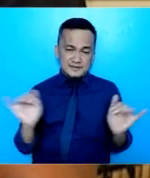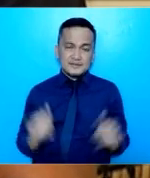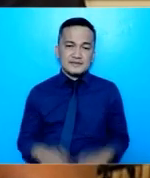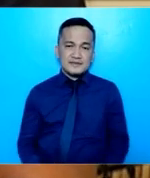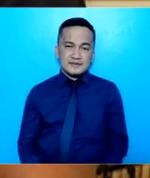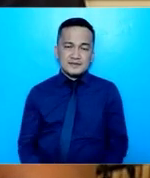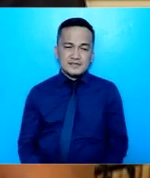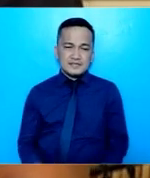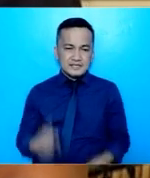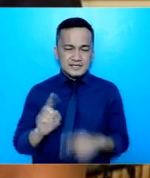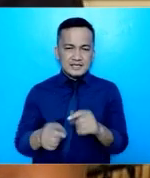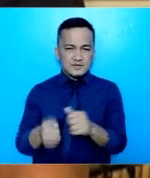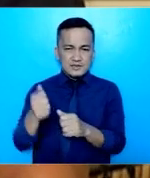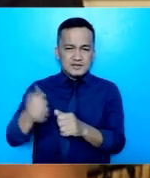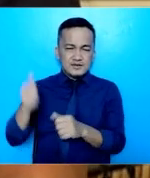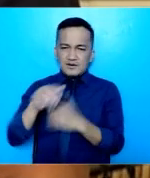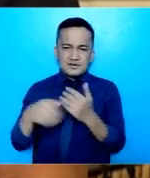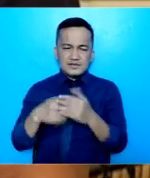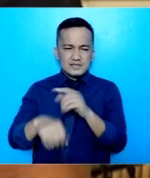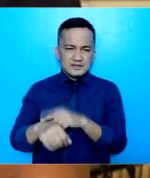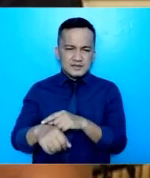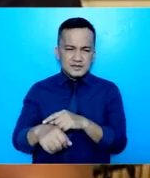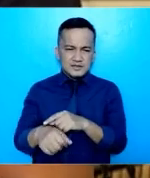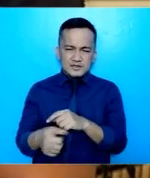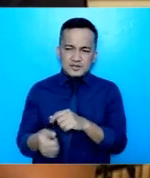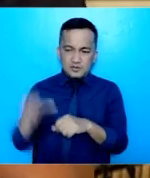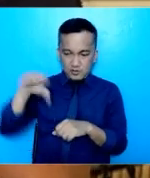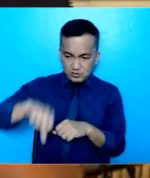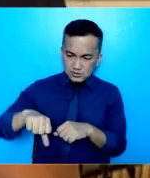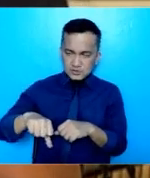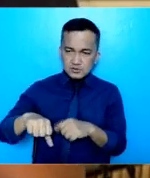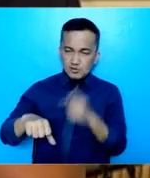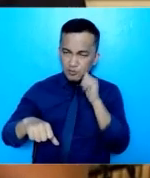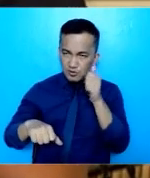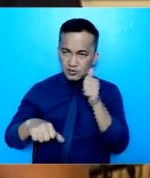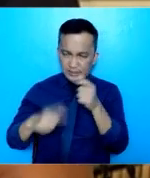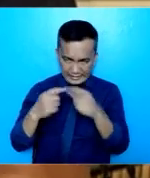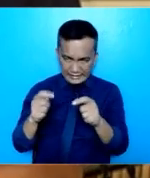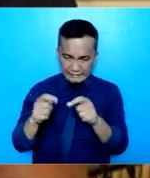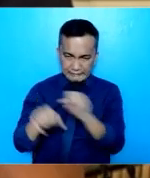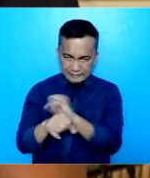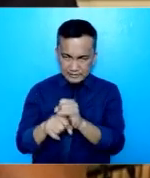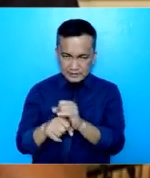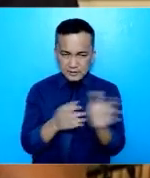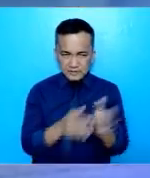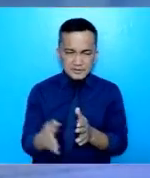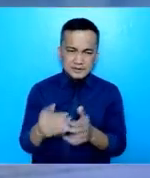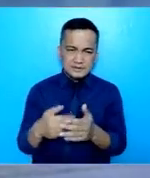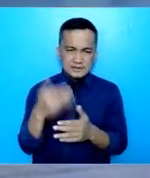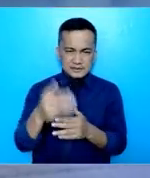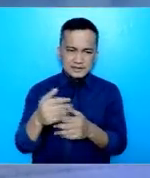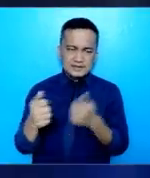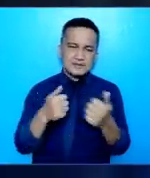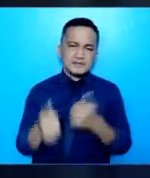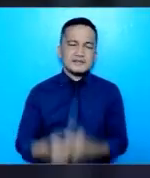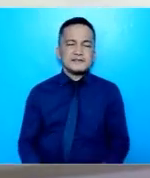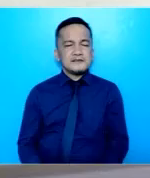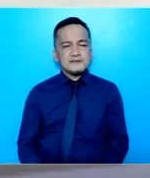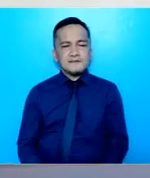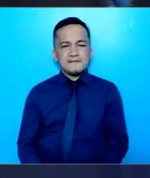the games. You lose today, then you train harder tomorrow, and then you prepare for the next competition.